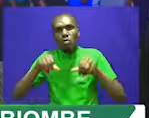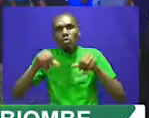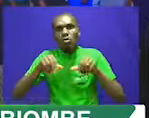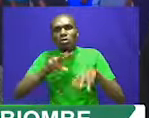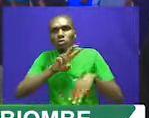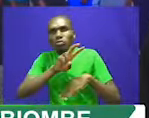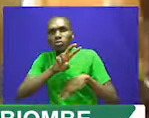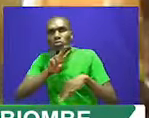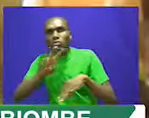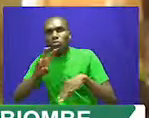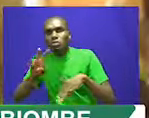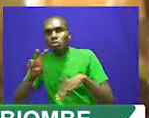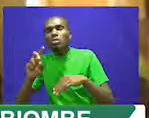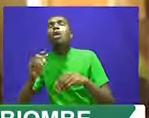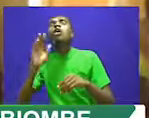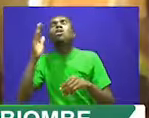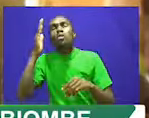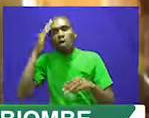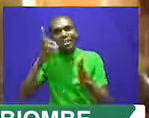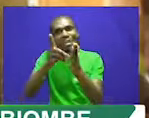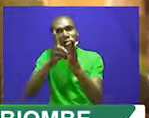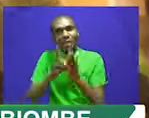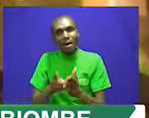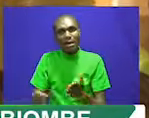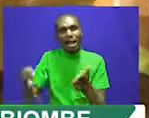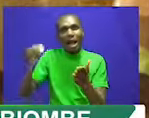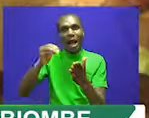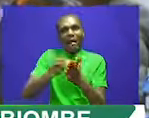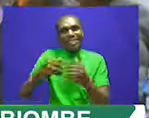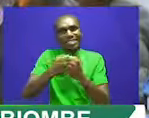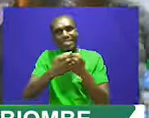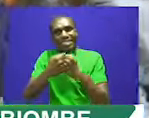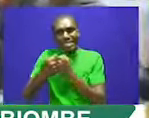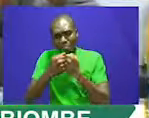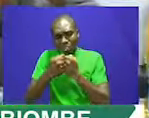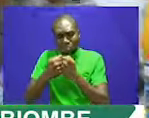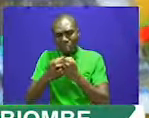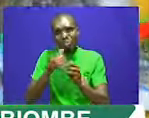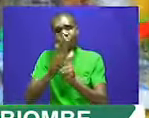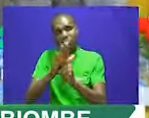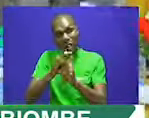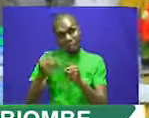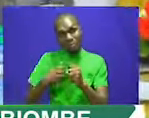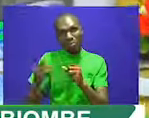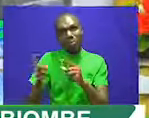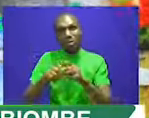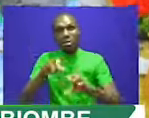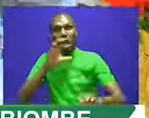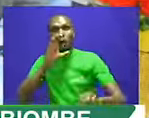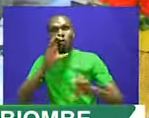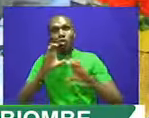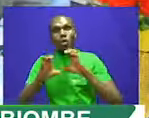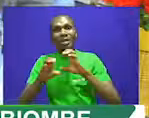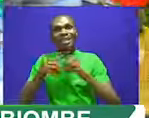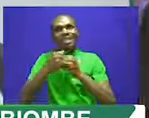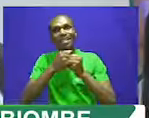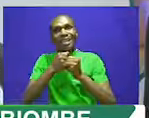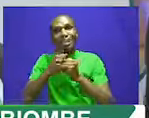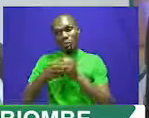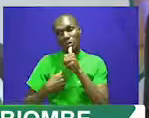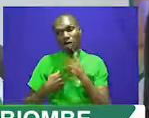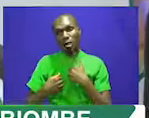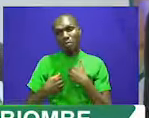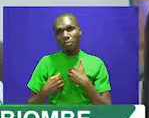na korora magania. Nonya nabo igoni go batebire amakongunaro ase bakwana gati yali abagwetera.